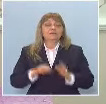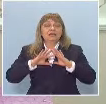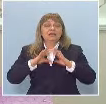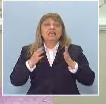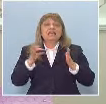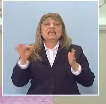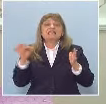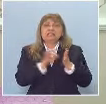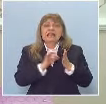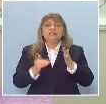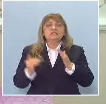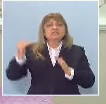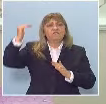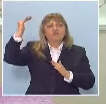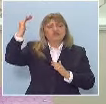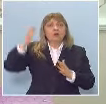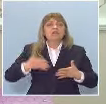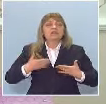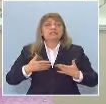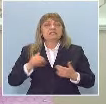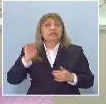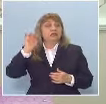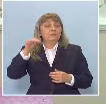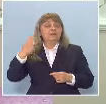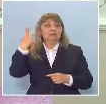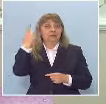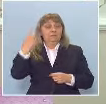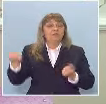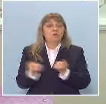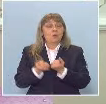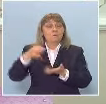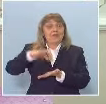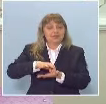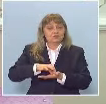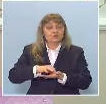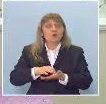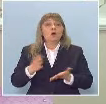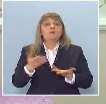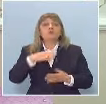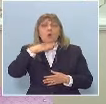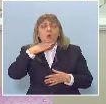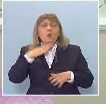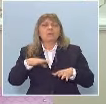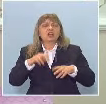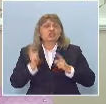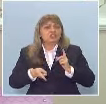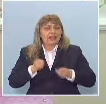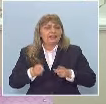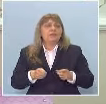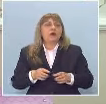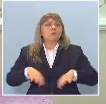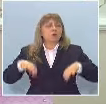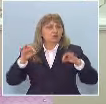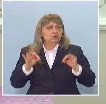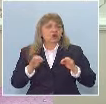Целите им са много високи, искат да бъдат винаги на първите места, започват да се упражняват, страшно много упражнения трябва, страшно много